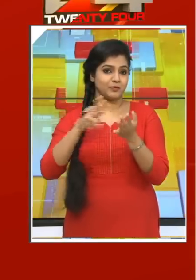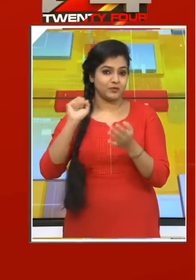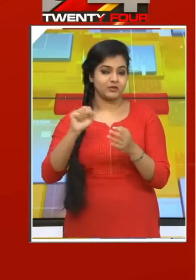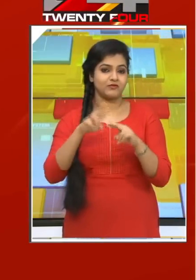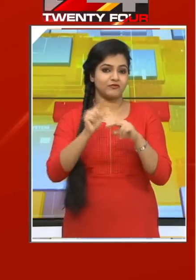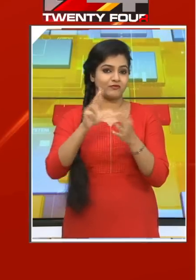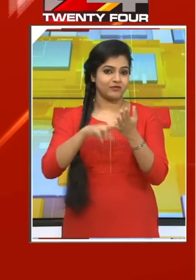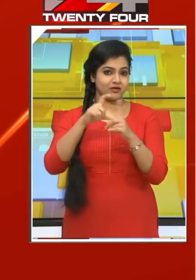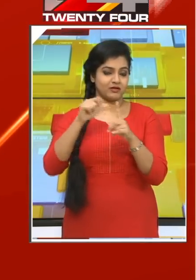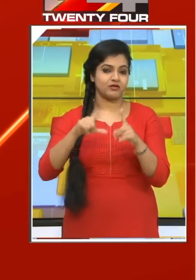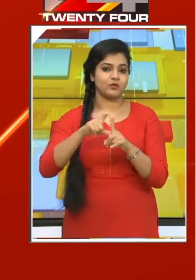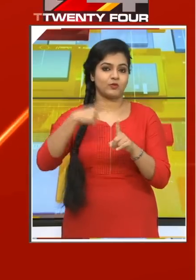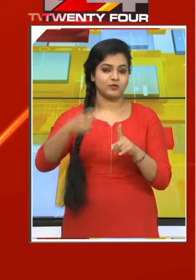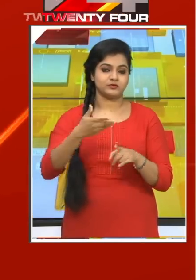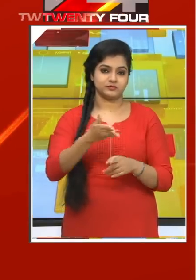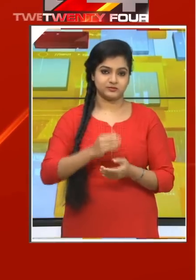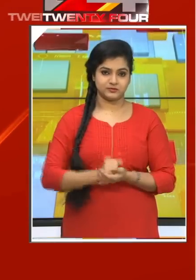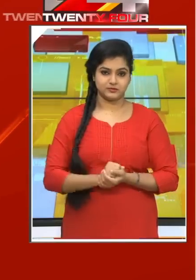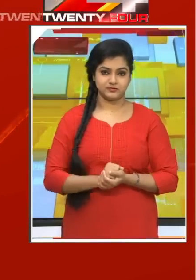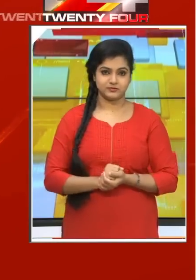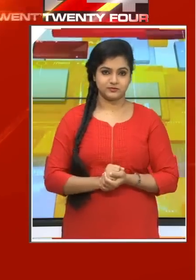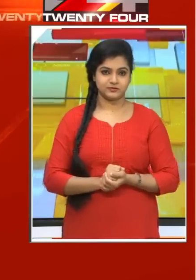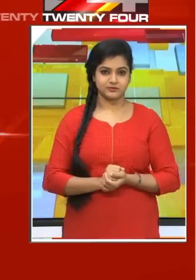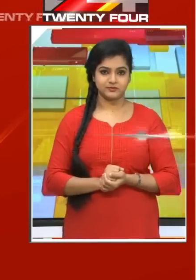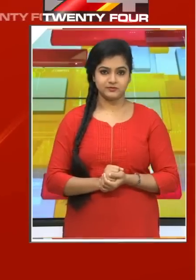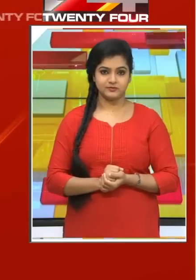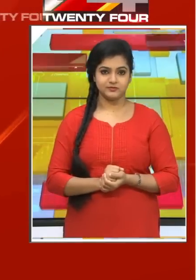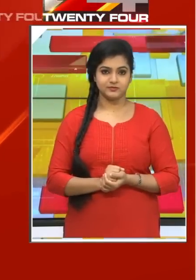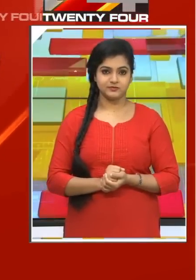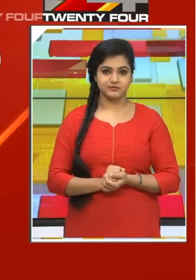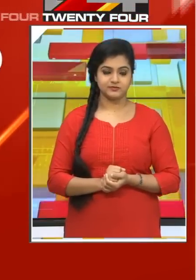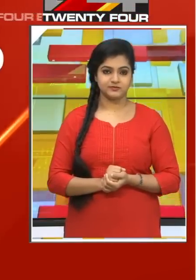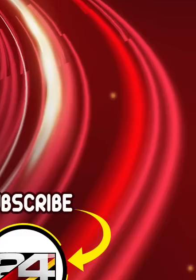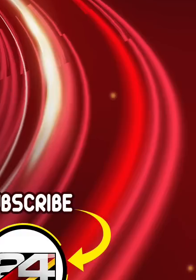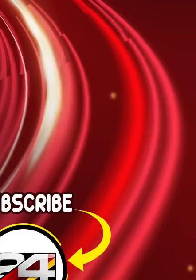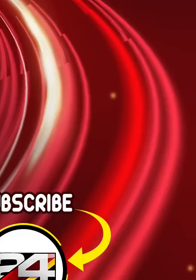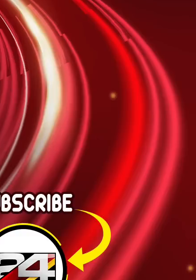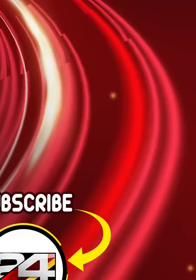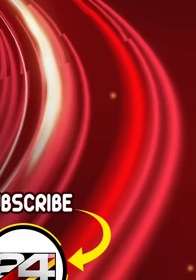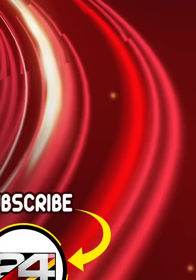നിന്നാണ് ഈ ധനസഹായം നൽകുക. വിശദാംശങ്ങൾ നൽകിയത് എം പി പ്രദീപ് കുമാറാണ് ഡൽഹിയിൽ നിന്ന്.